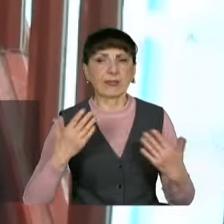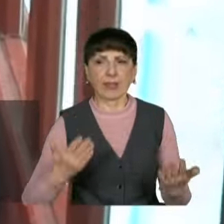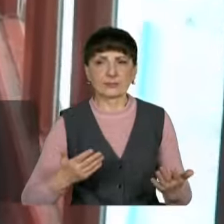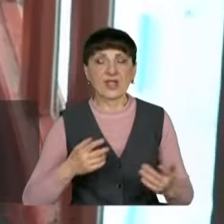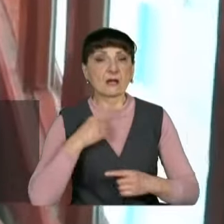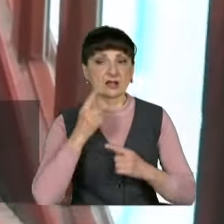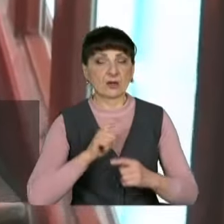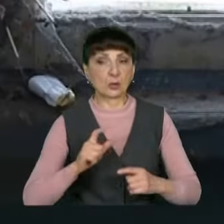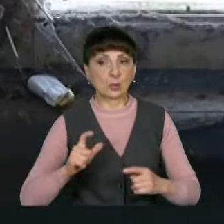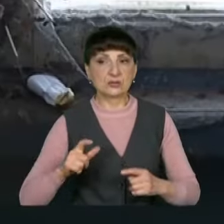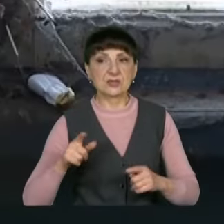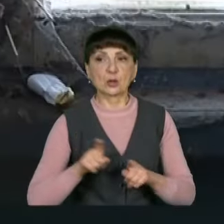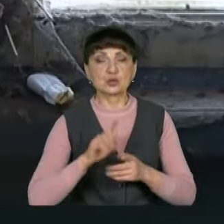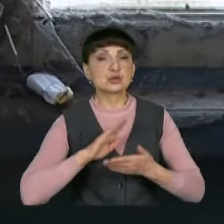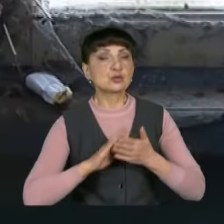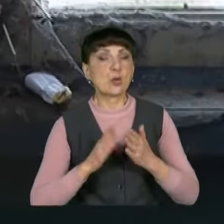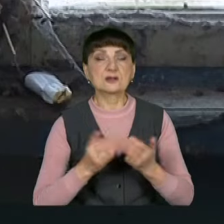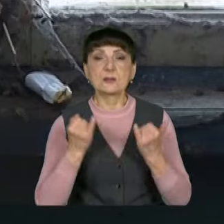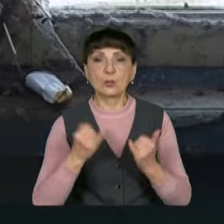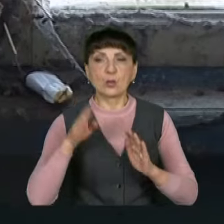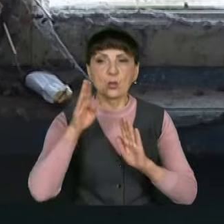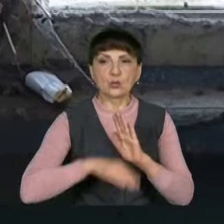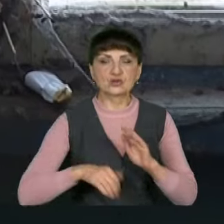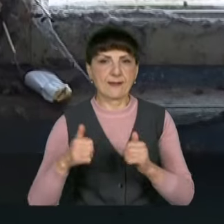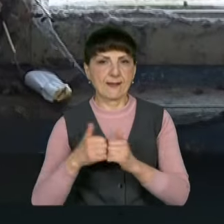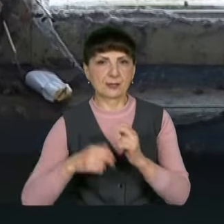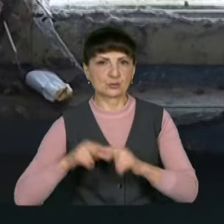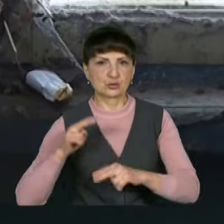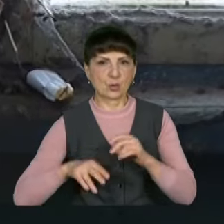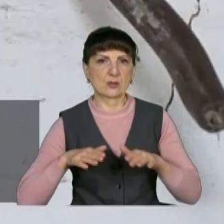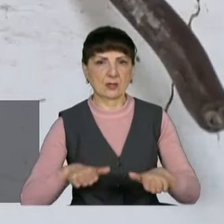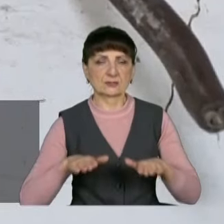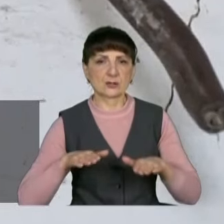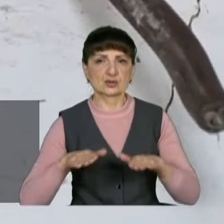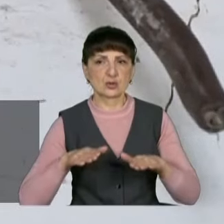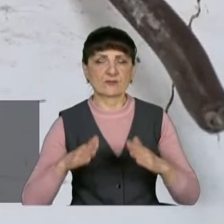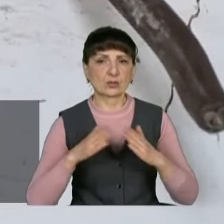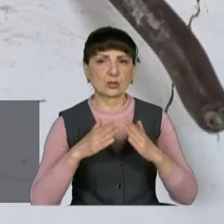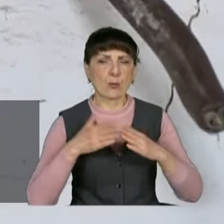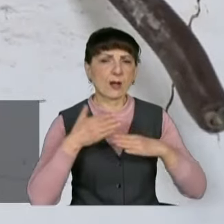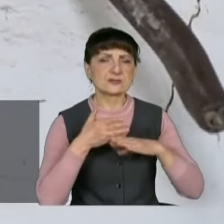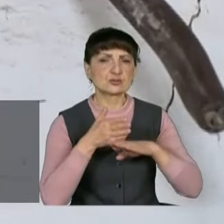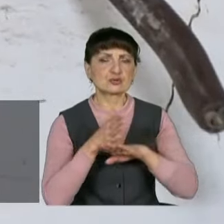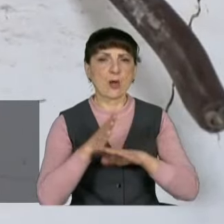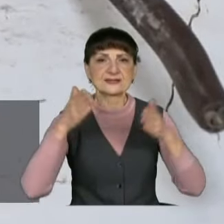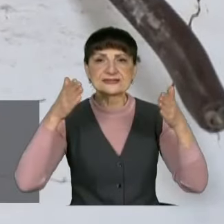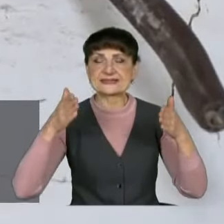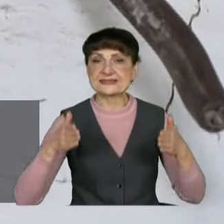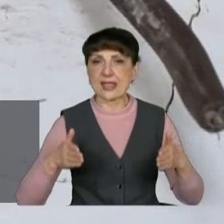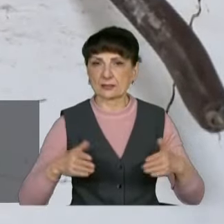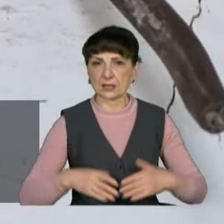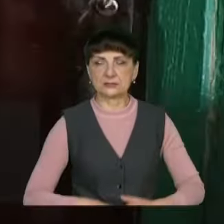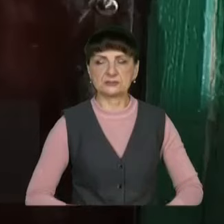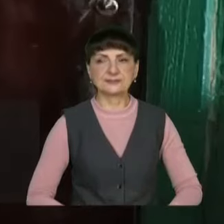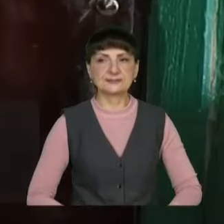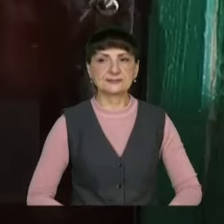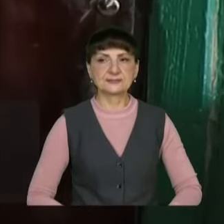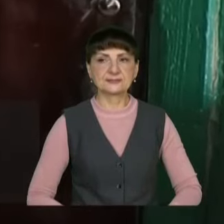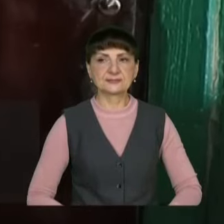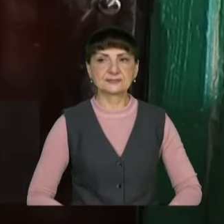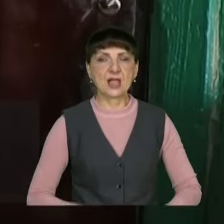отмечают жильцы, плачевную ситуацию усложняет идущая рядом стройка. От толчков и вибраций в доме разрушаются стены, уверены местные.